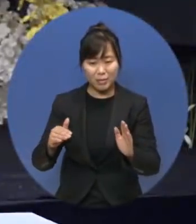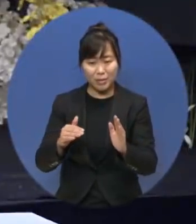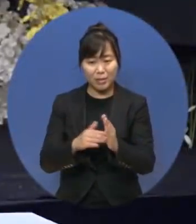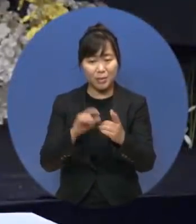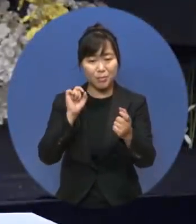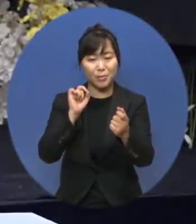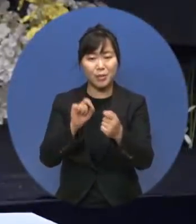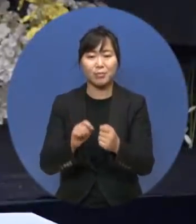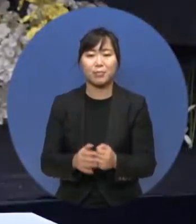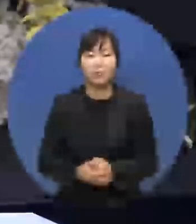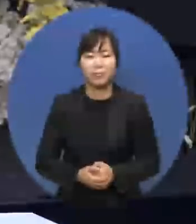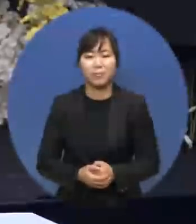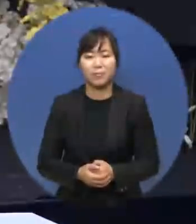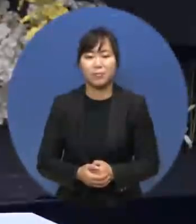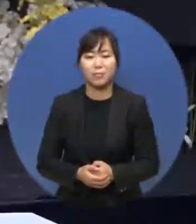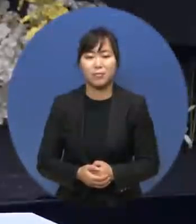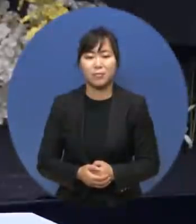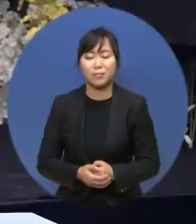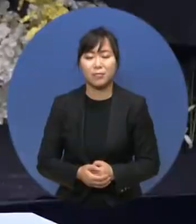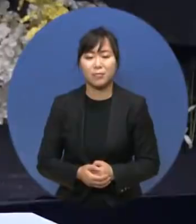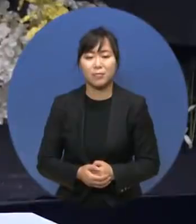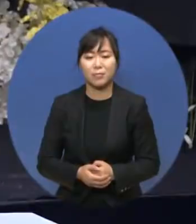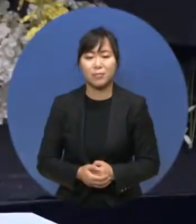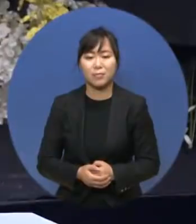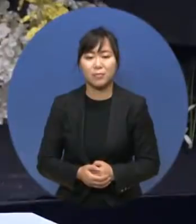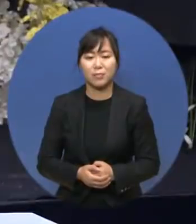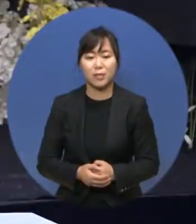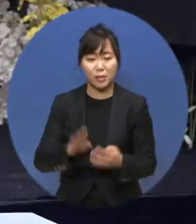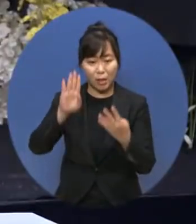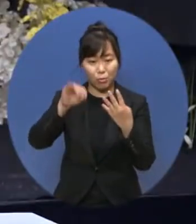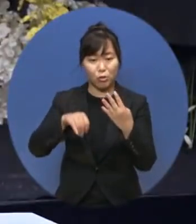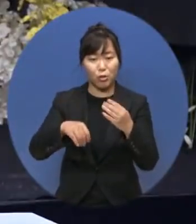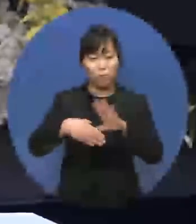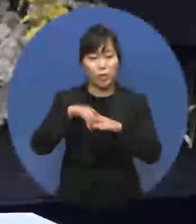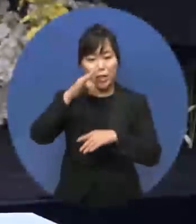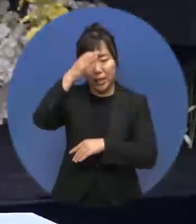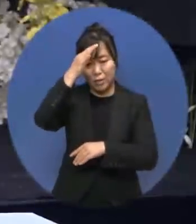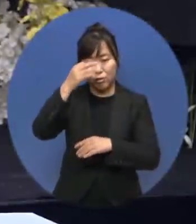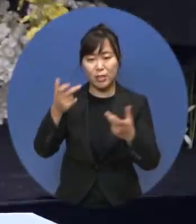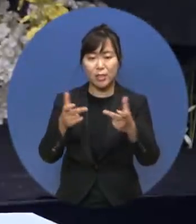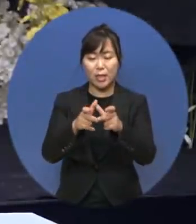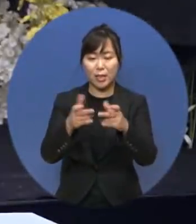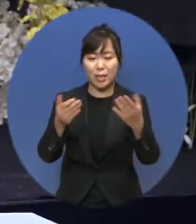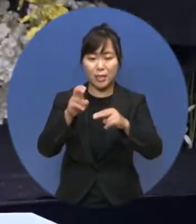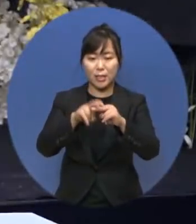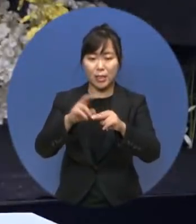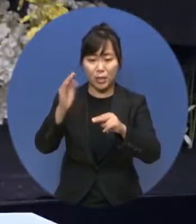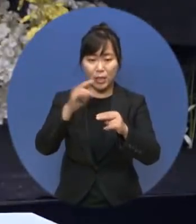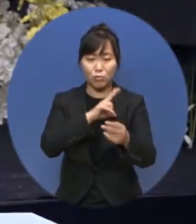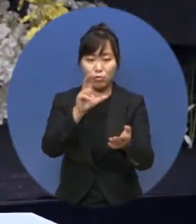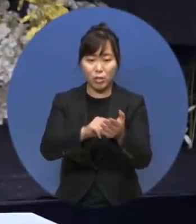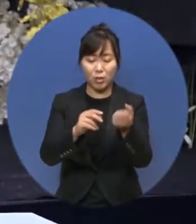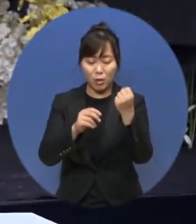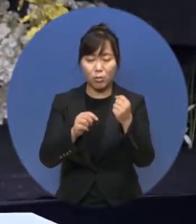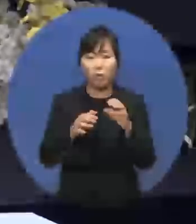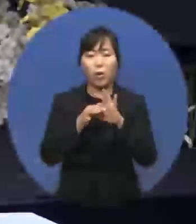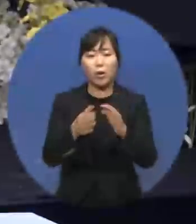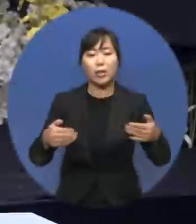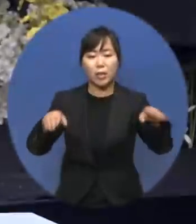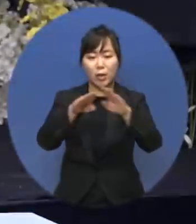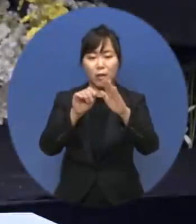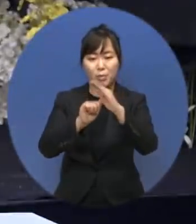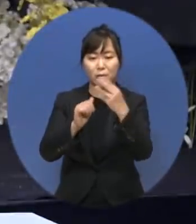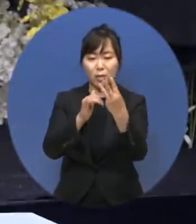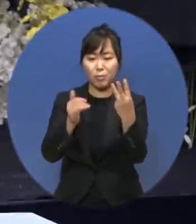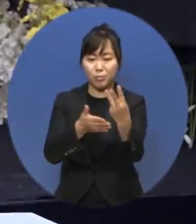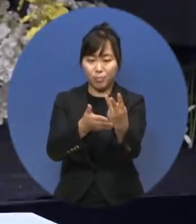지을 시간이 되었습니다. 이 4부에서는 문화예술 장애인의 일자리가 되다라는 주제로 유관기관을 대표해서